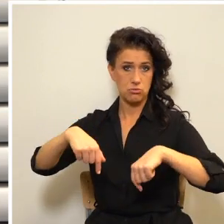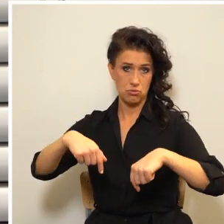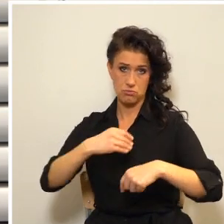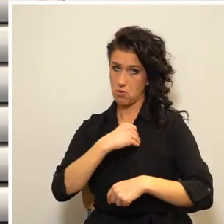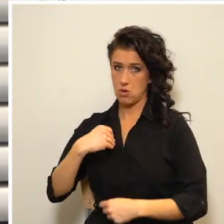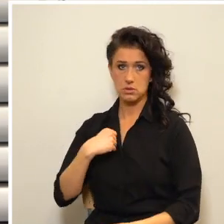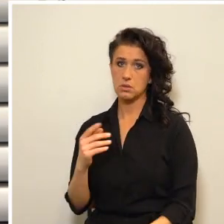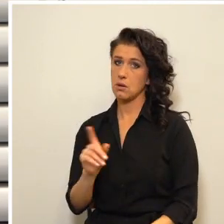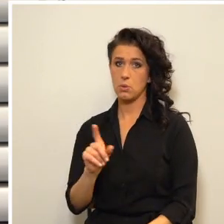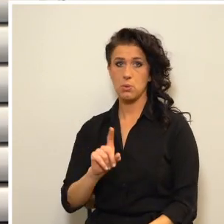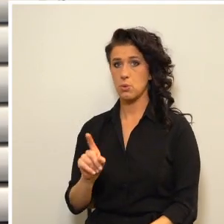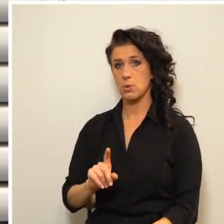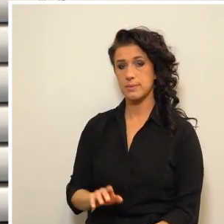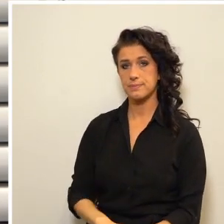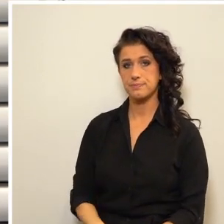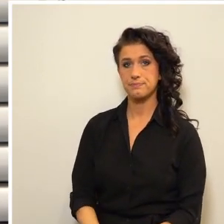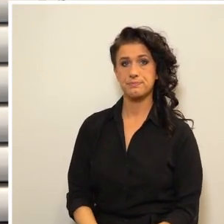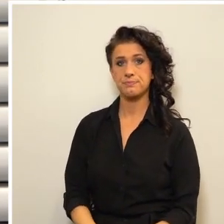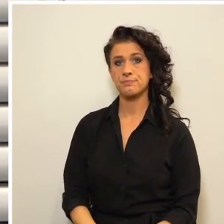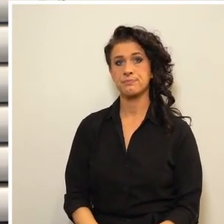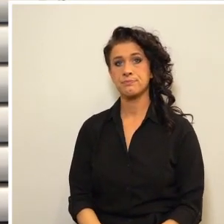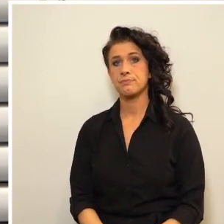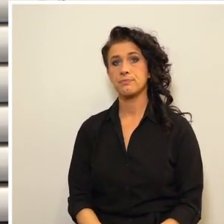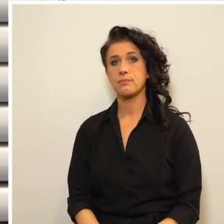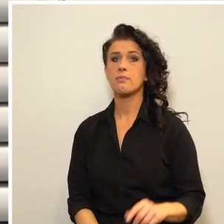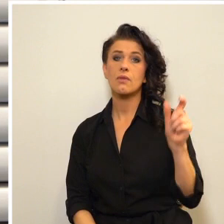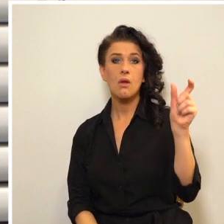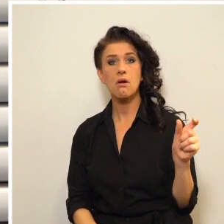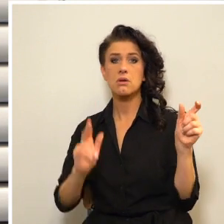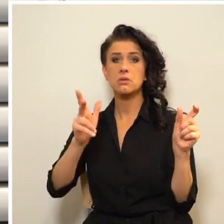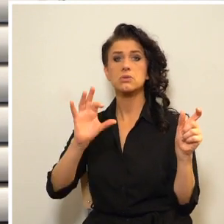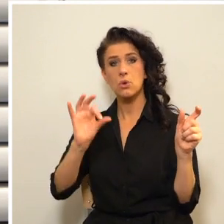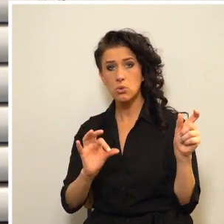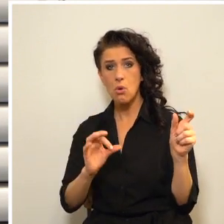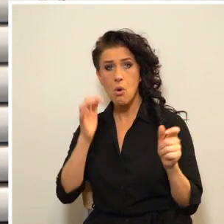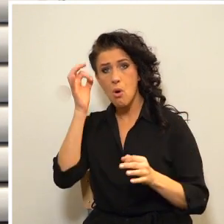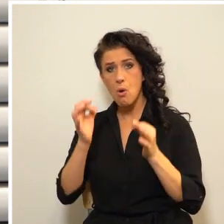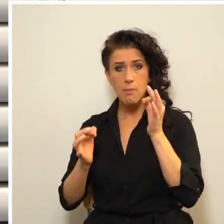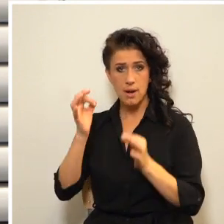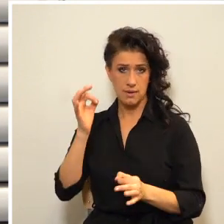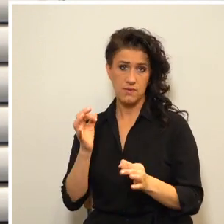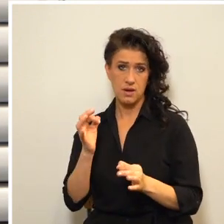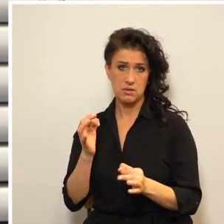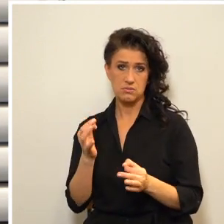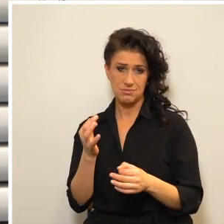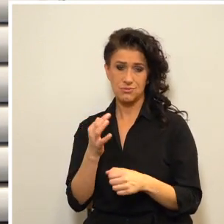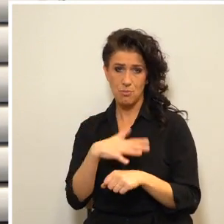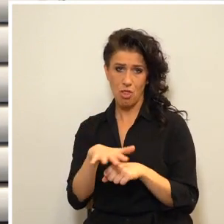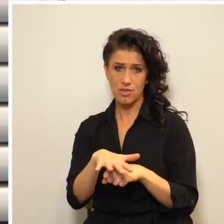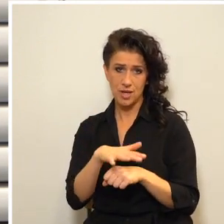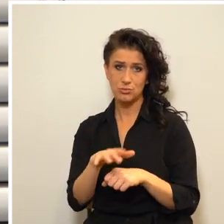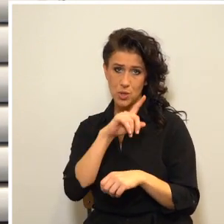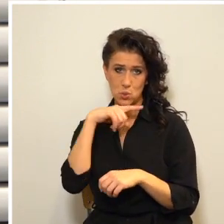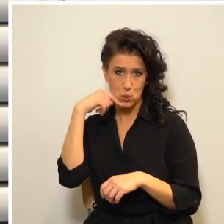podwórku nawet jeżeli ktoś ma jakąś taką obawę to raczej uso potraktował prawie z lekkim A